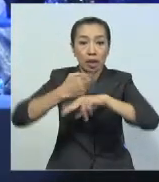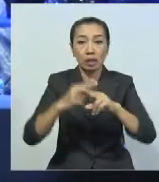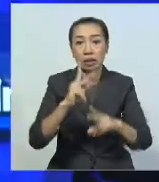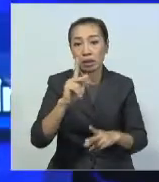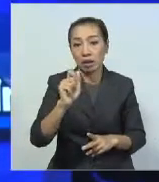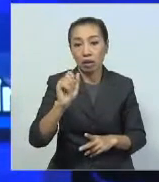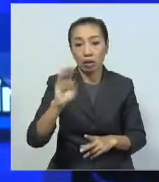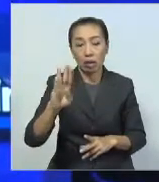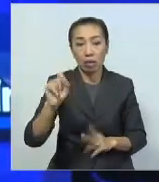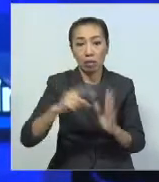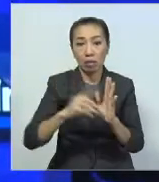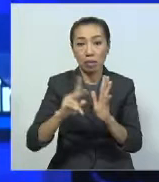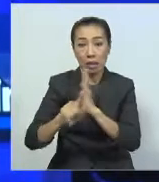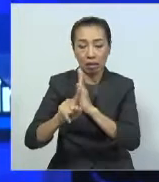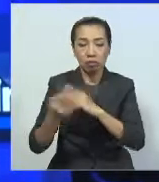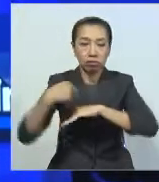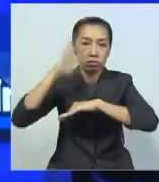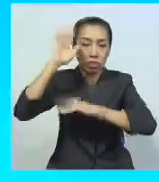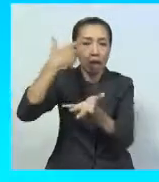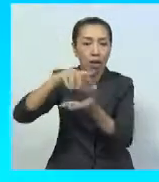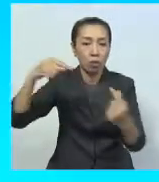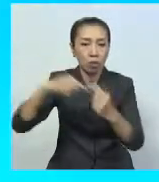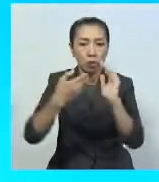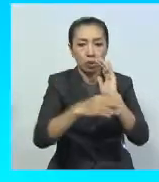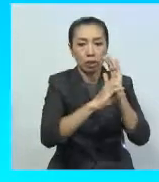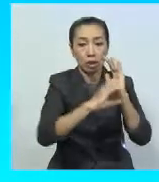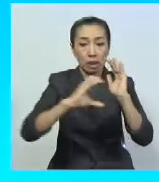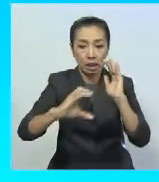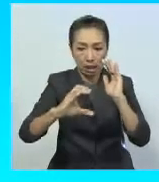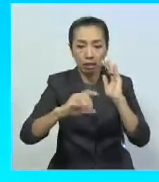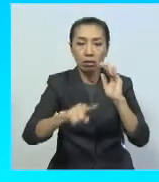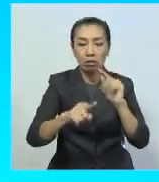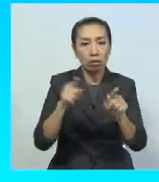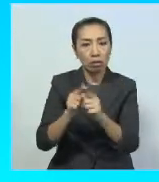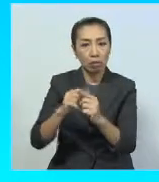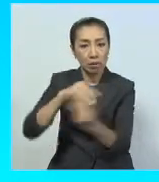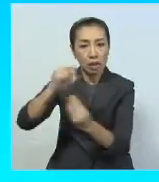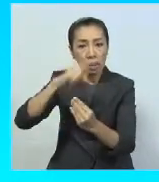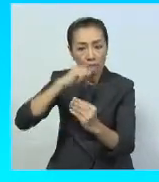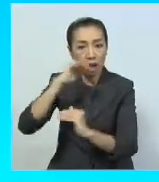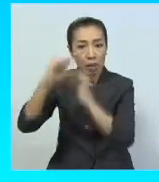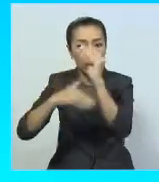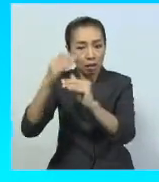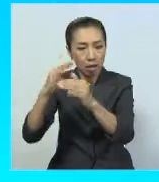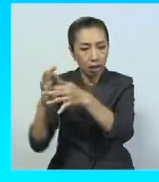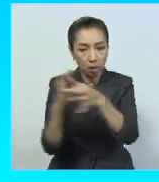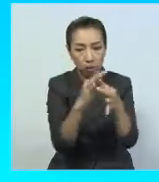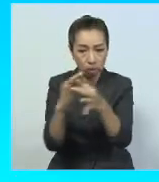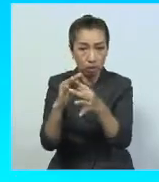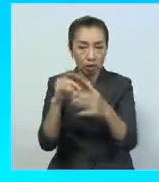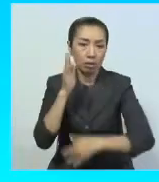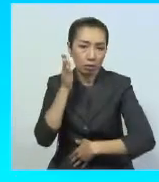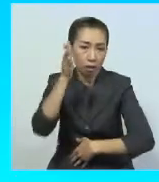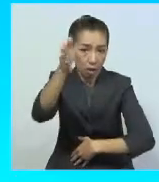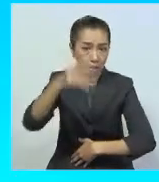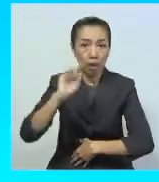กรัฐมนตรีร่วมบรรยายเรื่องเขตพัฒนาเศรษฐกิจภาคตะวันออกกับการพัฒนาเศรษฐกิจไทยโดยเน้นย้ำว่าอนา